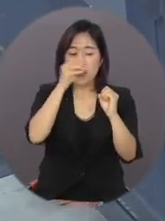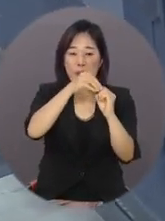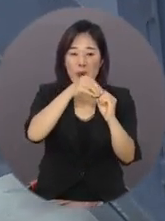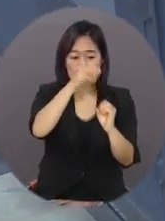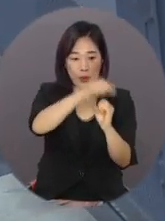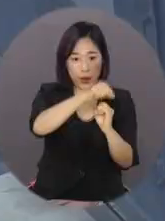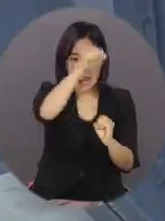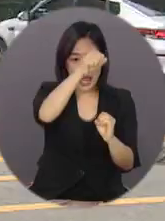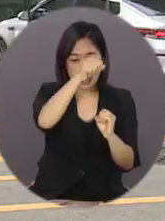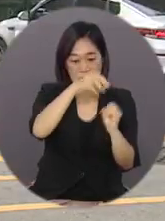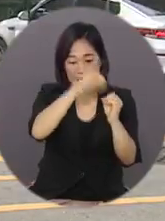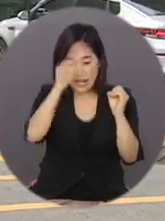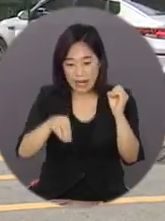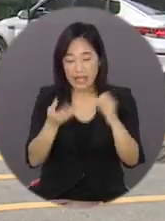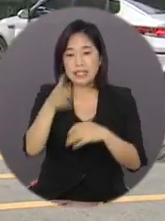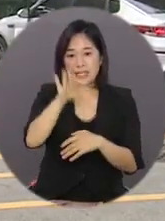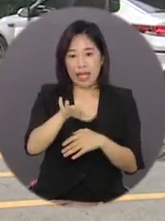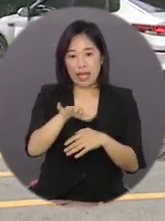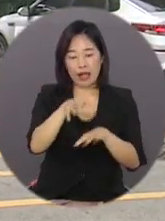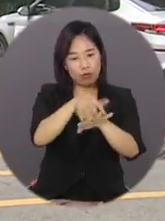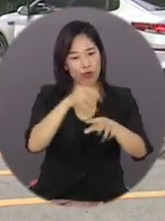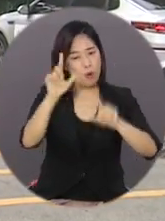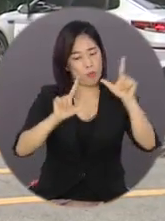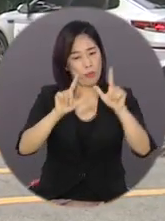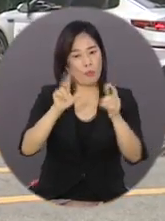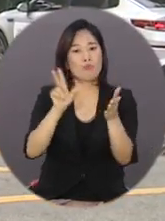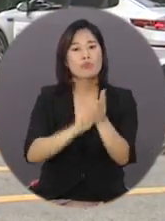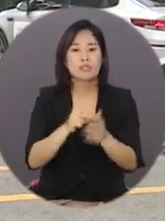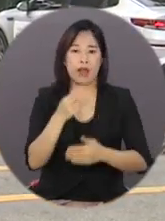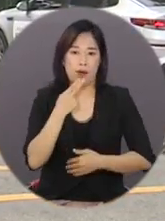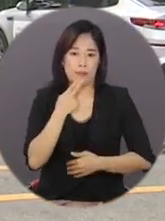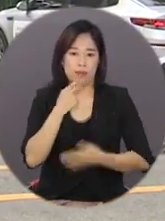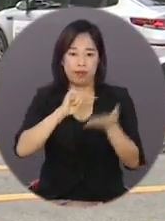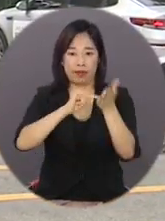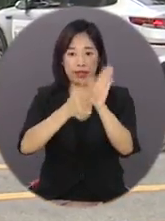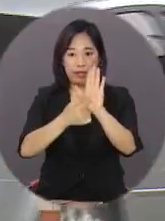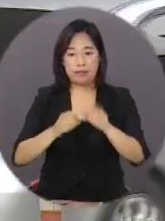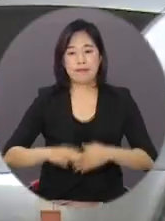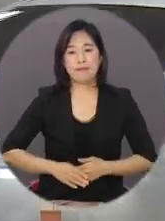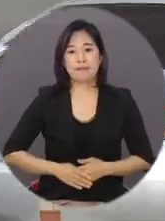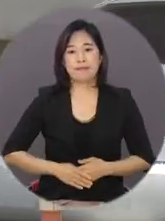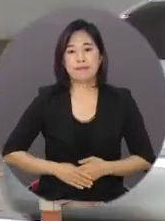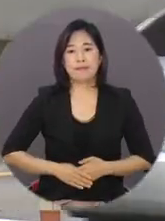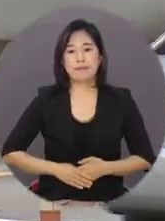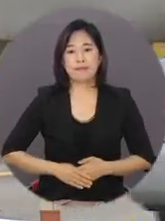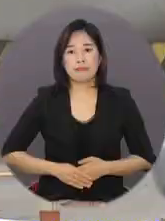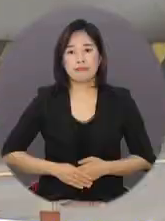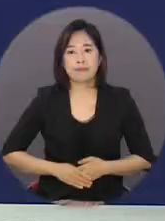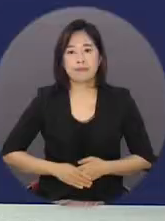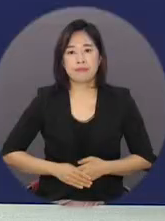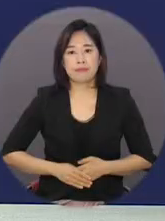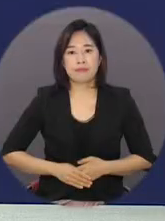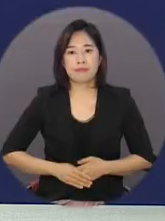것으로 추정되지만 구조적인 문제는 없는 것으로 판단된다고 밝혔습니다.